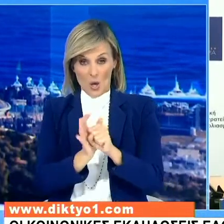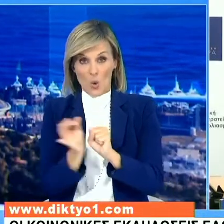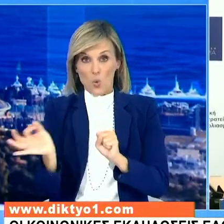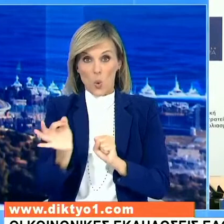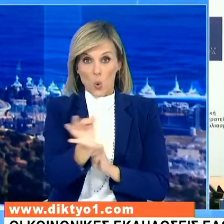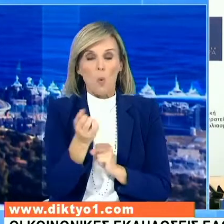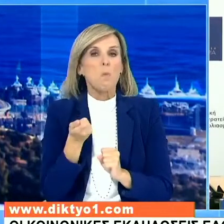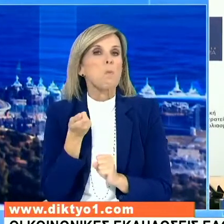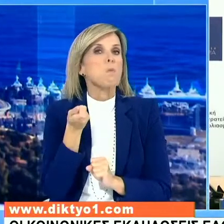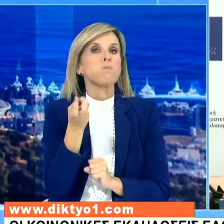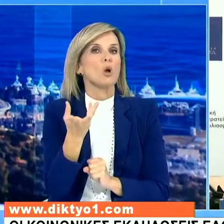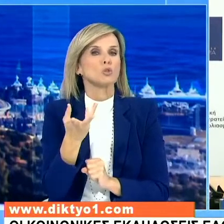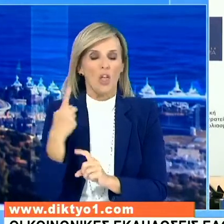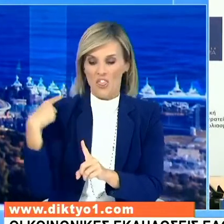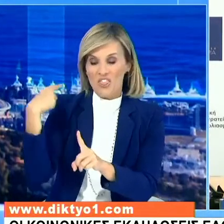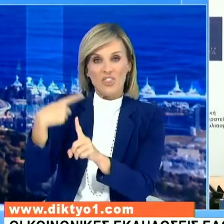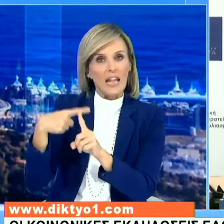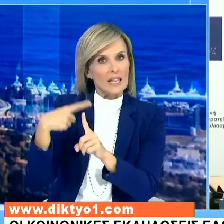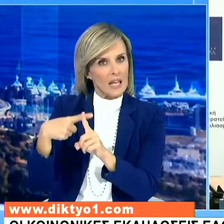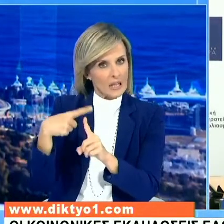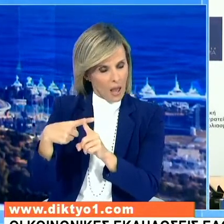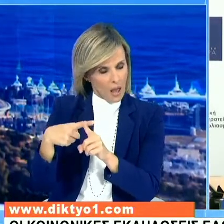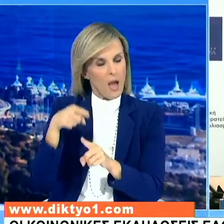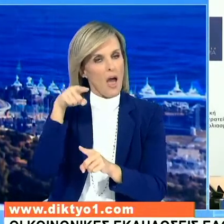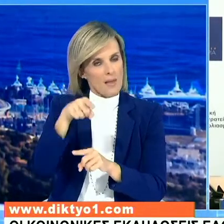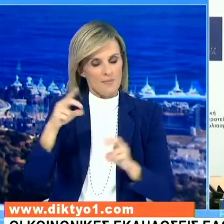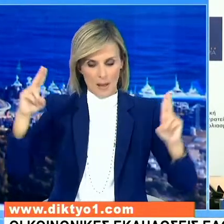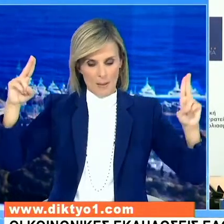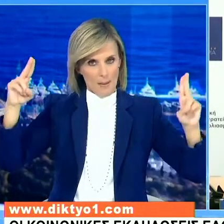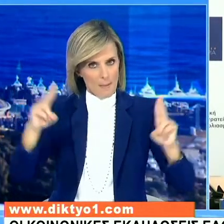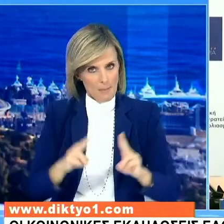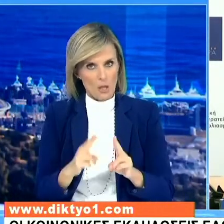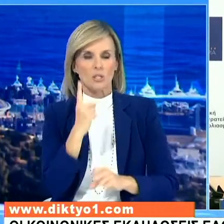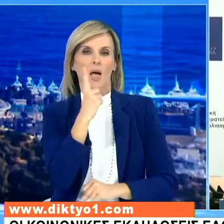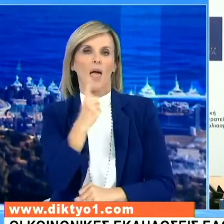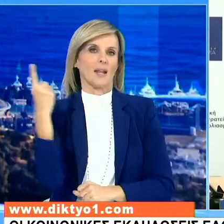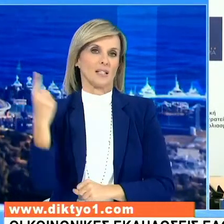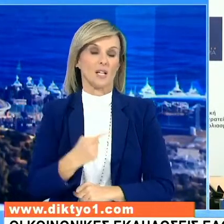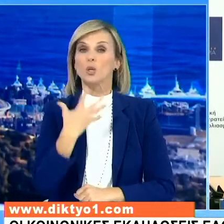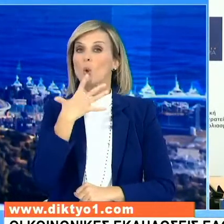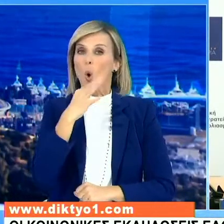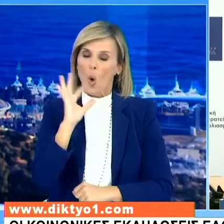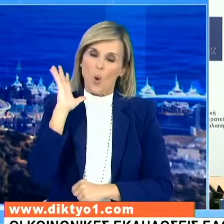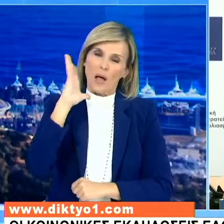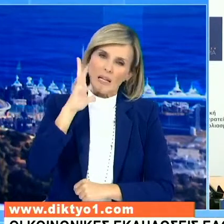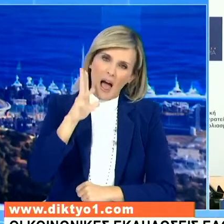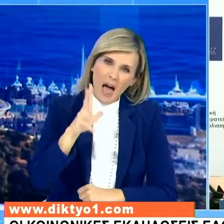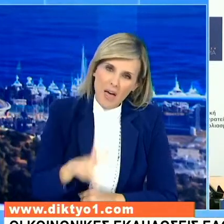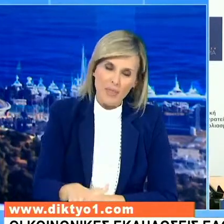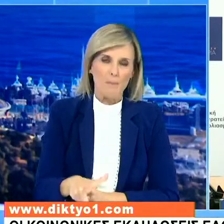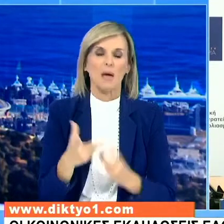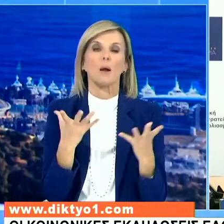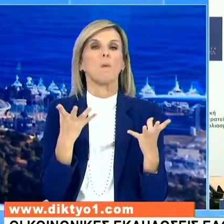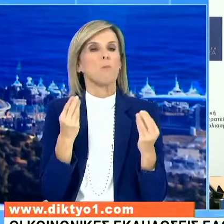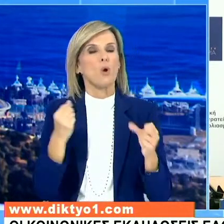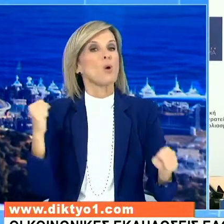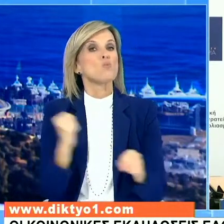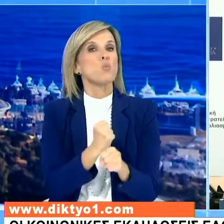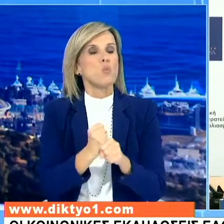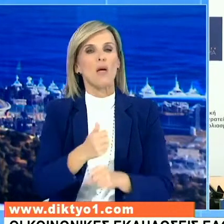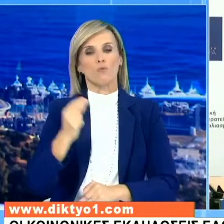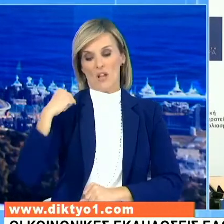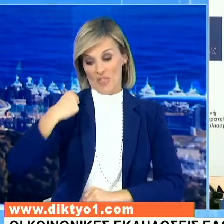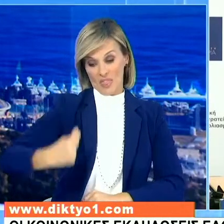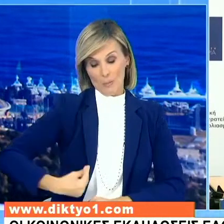στην επικράτεια μειώθηκε στο 1% περίπου, λόγω και του μεγάλου αριθμού των rapid test που διενεργούνται σε ανεμβολίες τους εργαζόμενους του δημοσίου και του